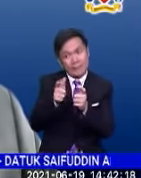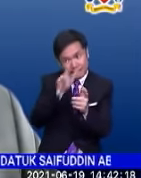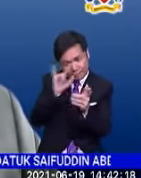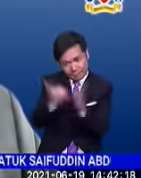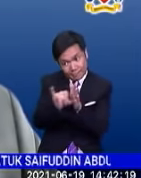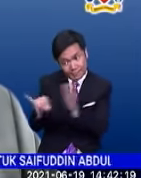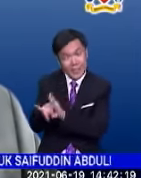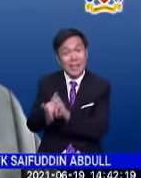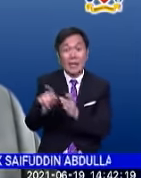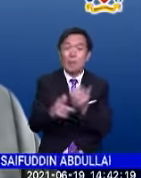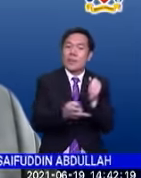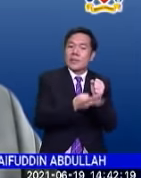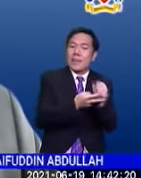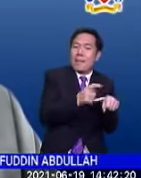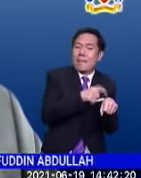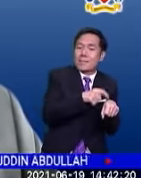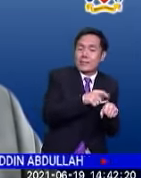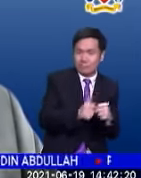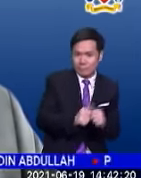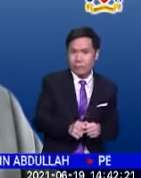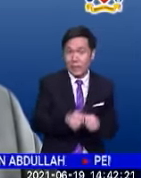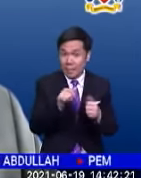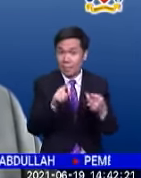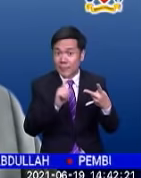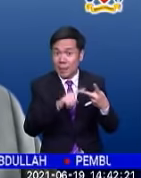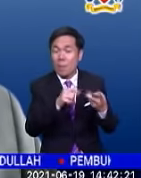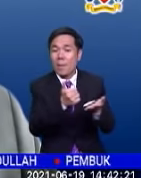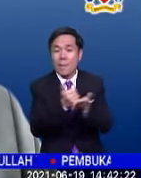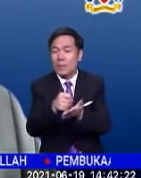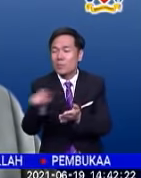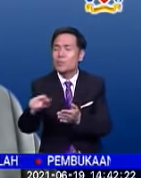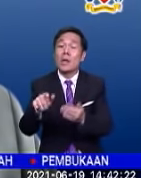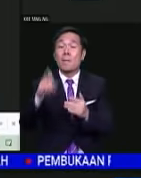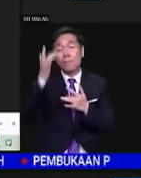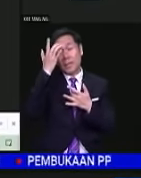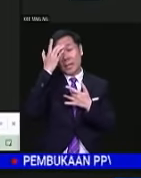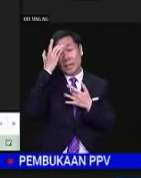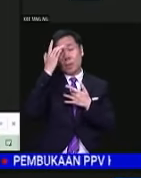masa doktor di dalam ward disingkatkan di samping membantu keselesaan pesakit.